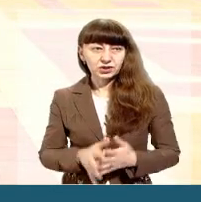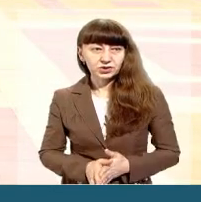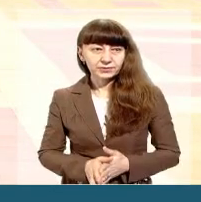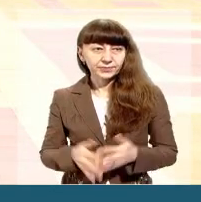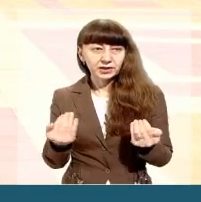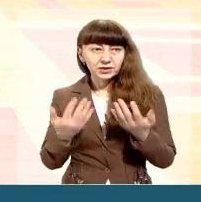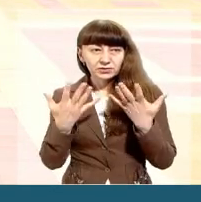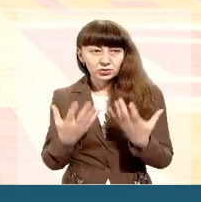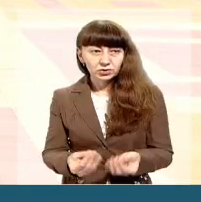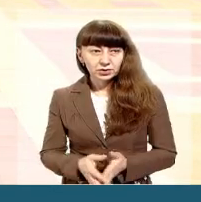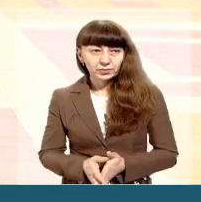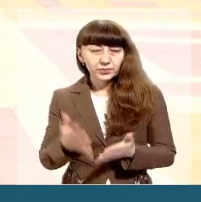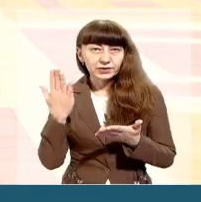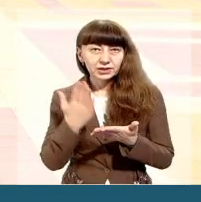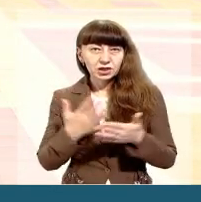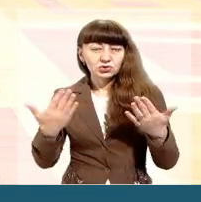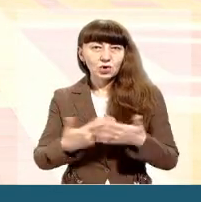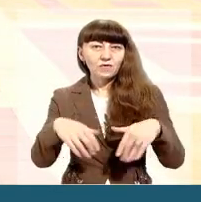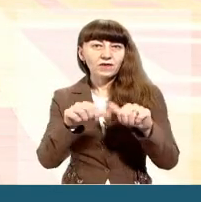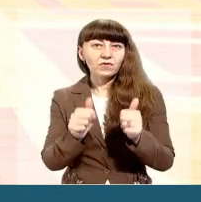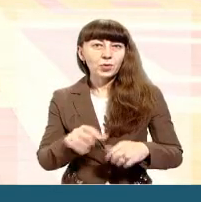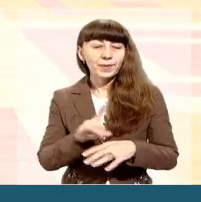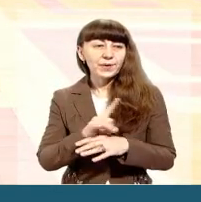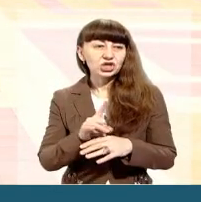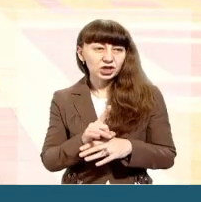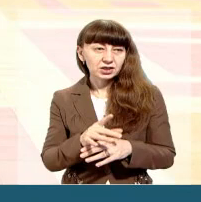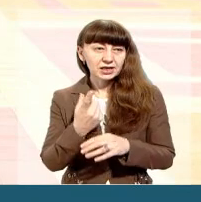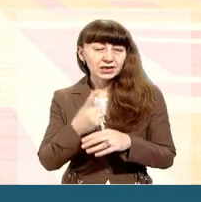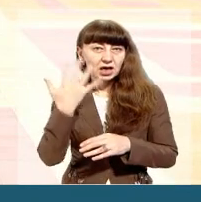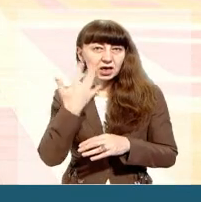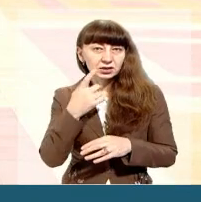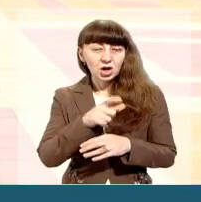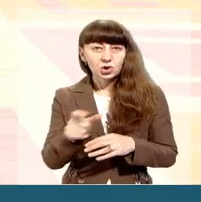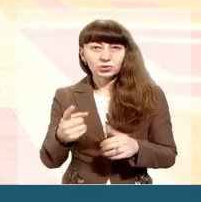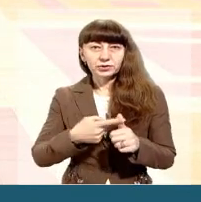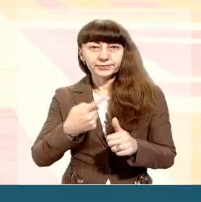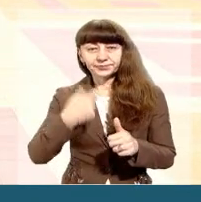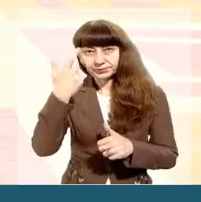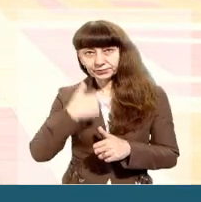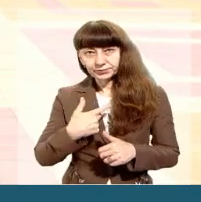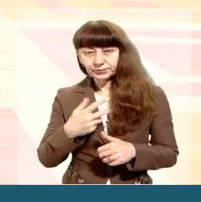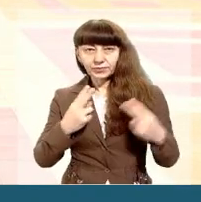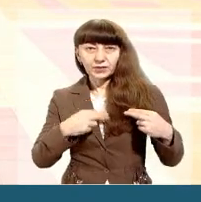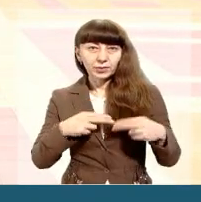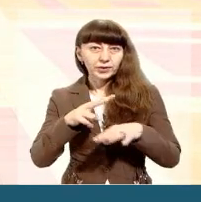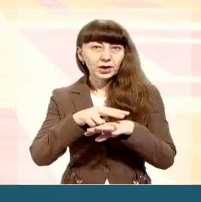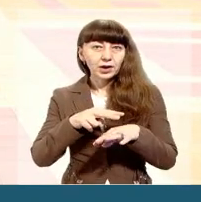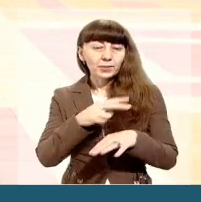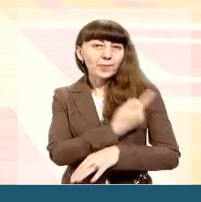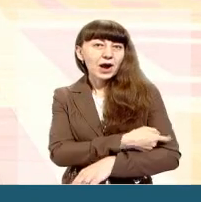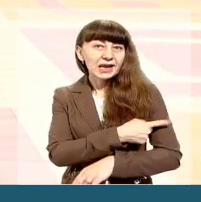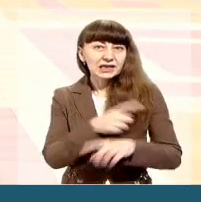На сегодняшний день появился новый вид мошенничества. Это когда злоумышленники представляются сотрудниками